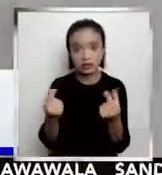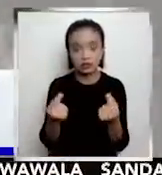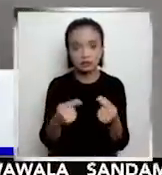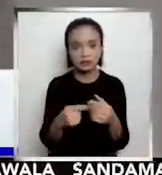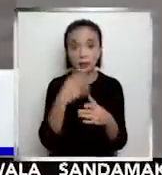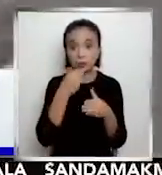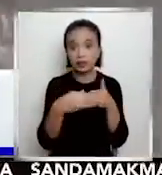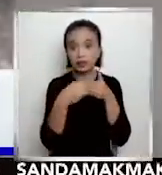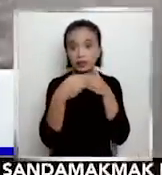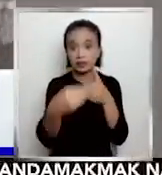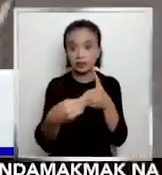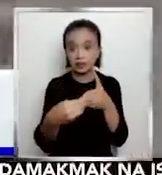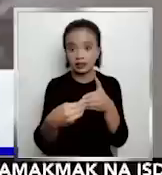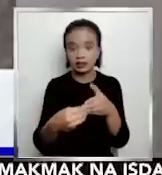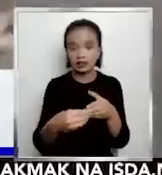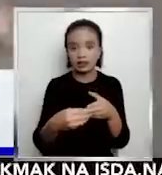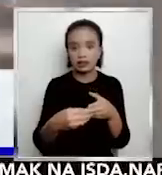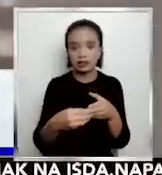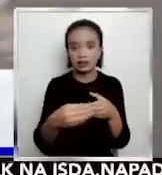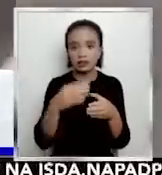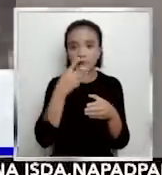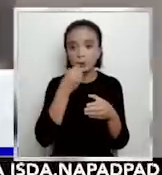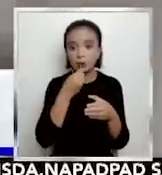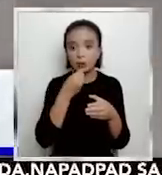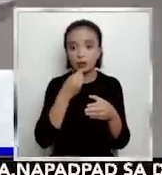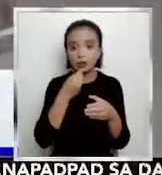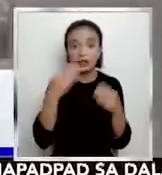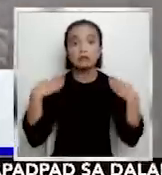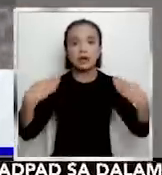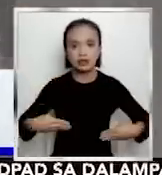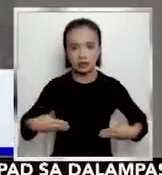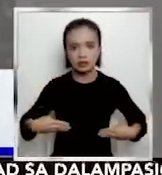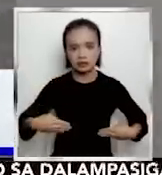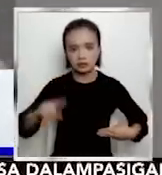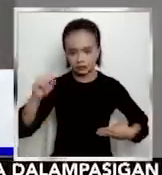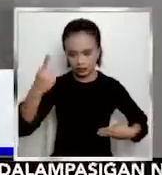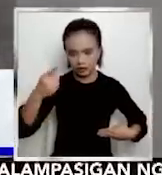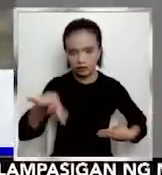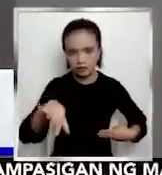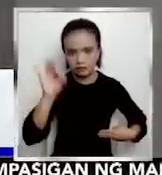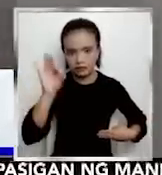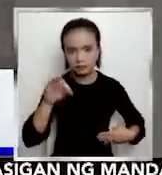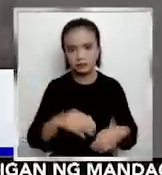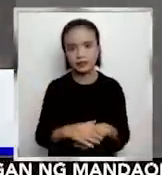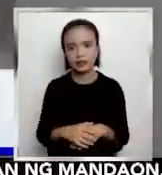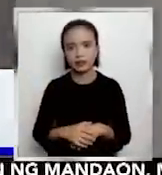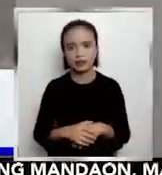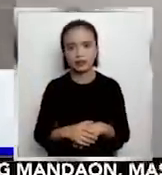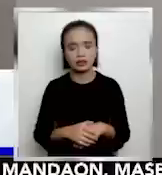ang isa sa labi ng apat na sakay ng Cessna 340. Hindi kami dito pwede mag-combat kasi sir,